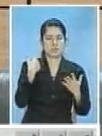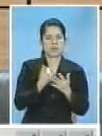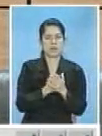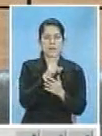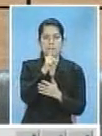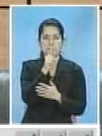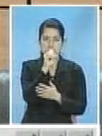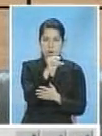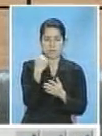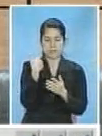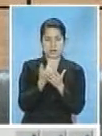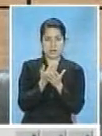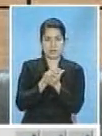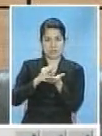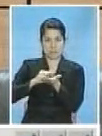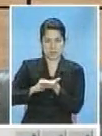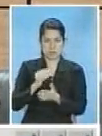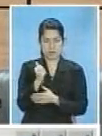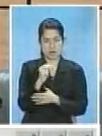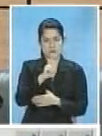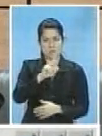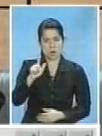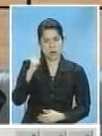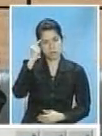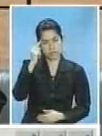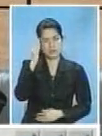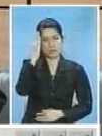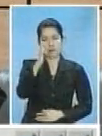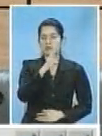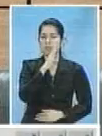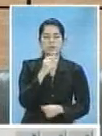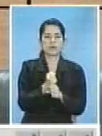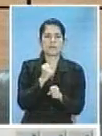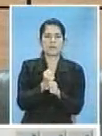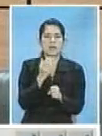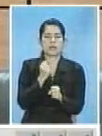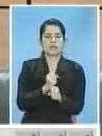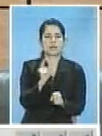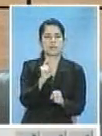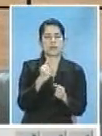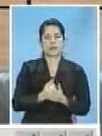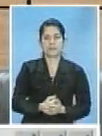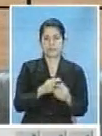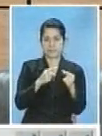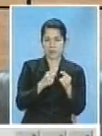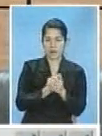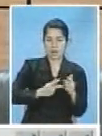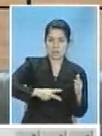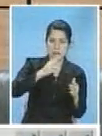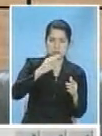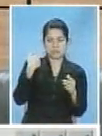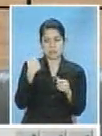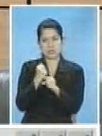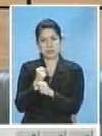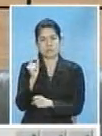ล้านแล้วท่านบอกว่าขาดทุน 400,000 ถ้ามันมากกว่านี้ท่านจะทำยังไงอะไรที่ท่านจะตัดออกอะไรที่ท่านจะเอาทำต่ออะไรที่ท่านจะไม่ทำต้องบ